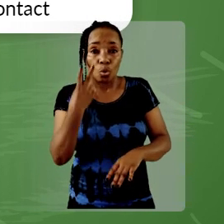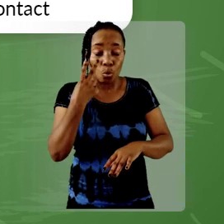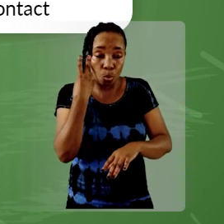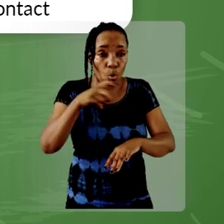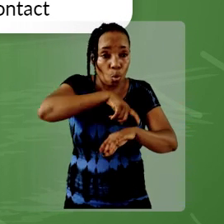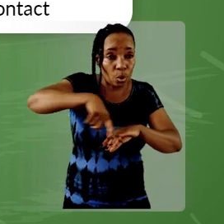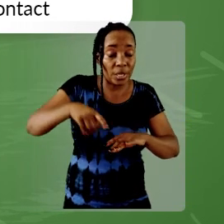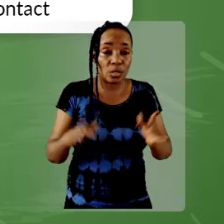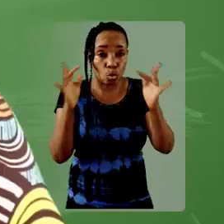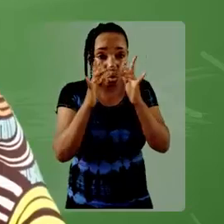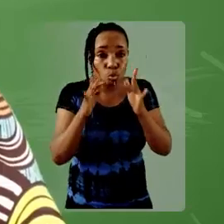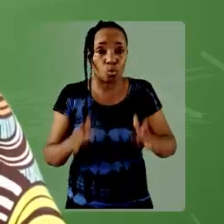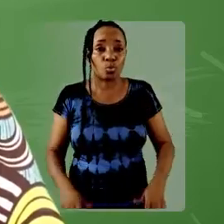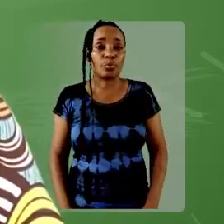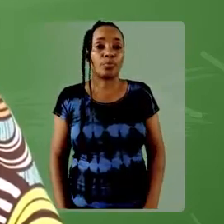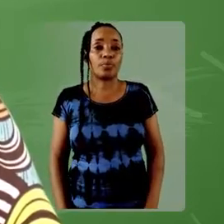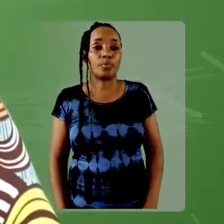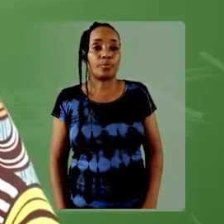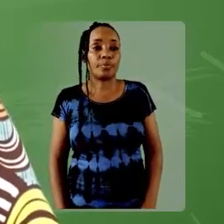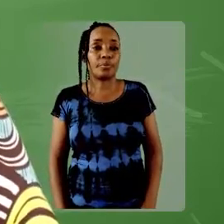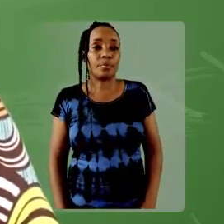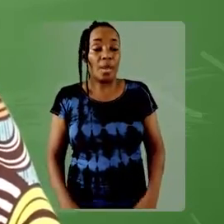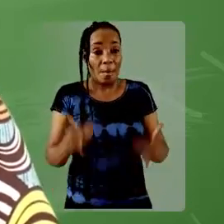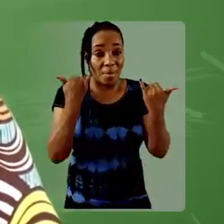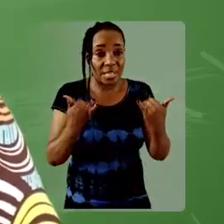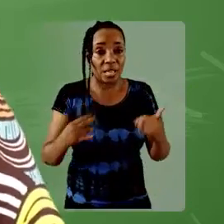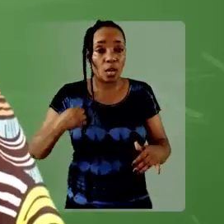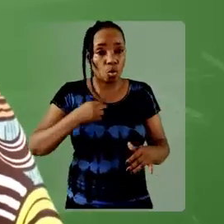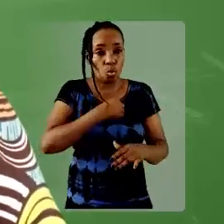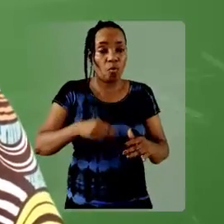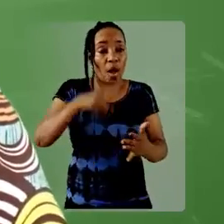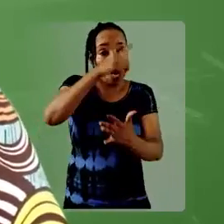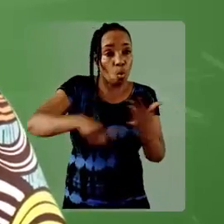contact. Nous allons faire la correction